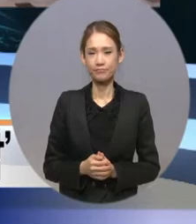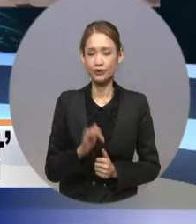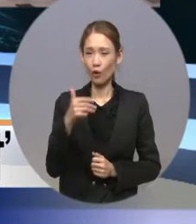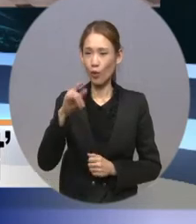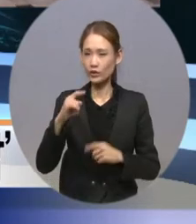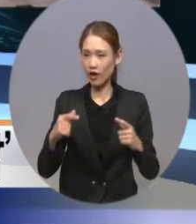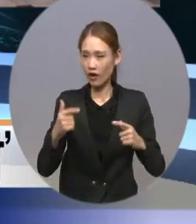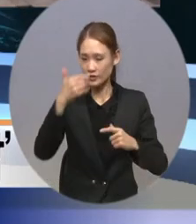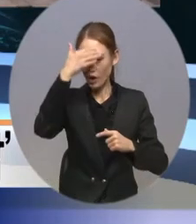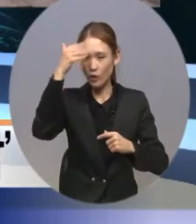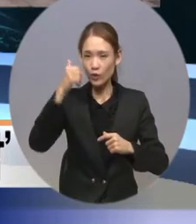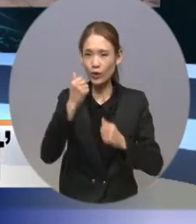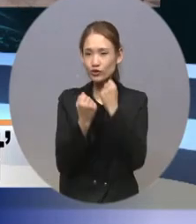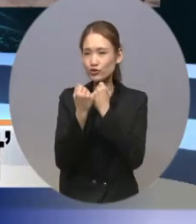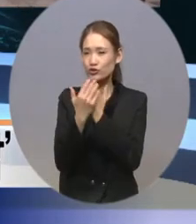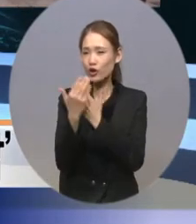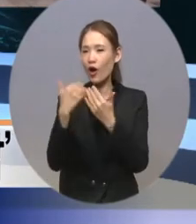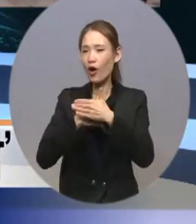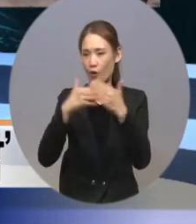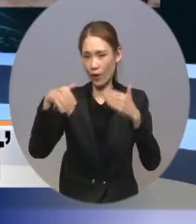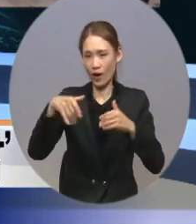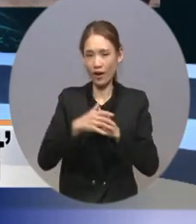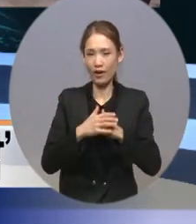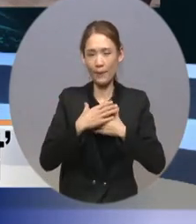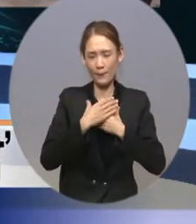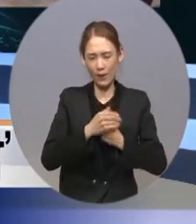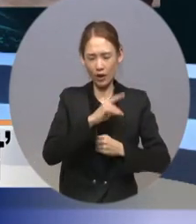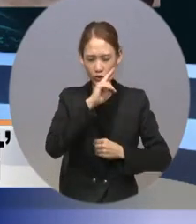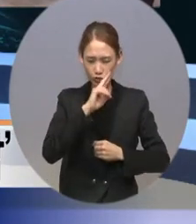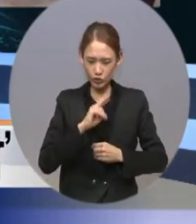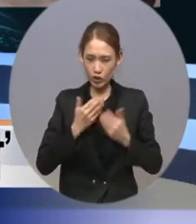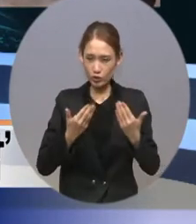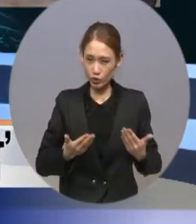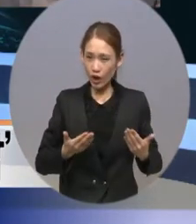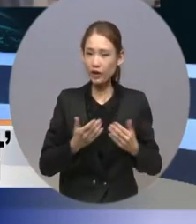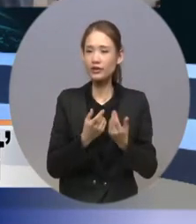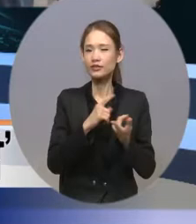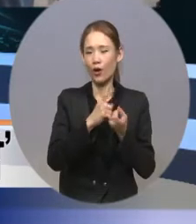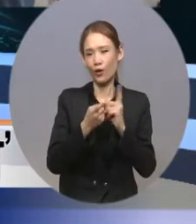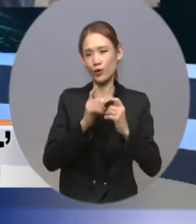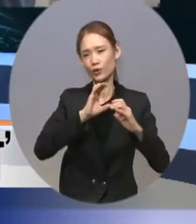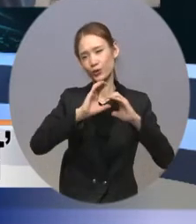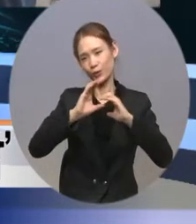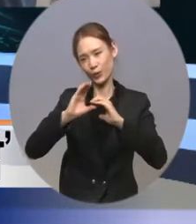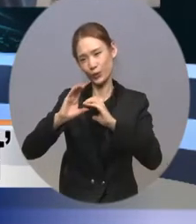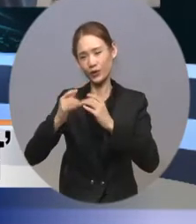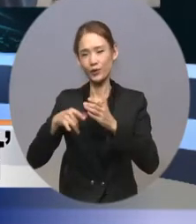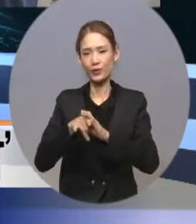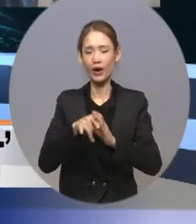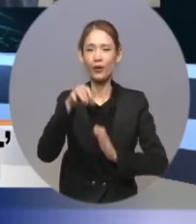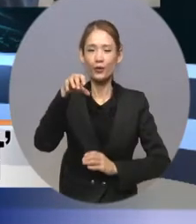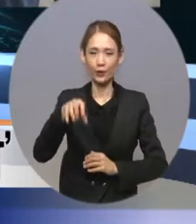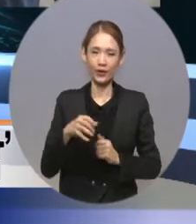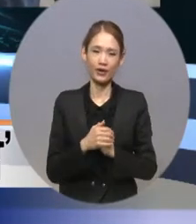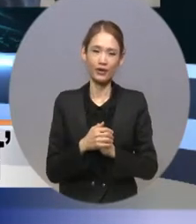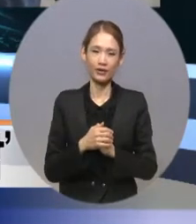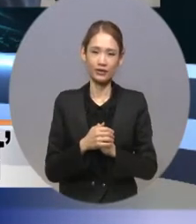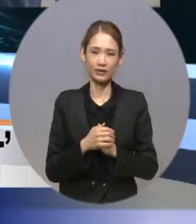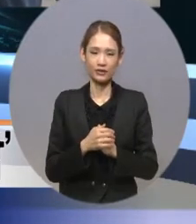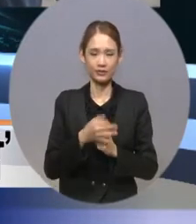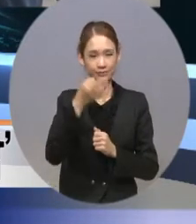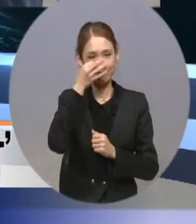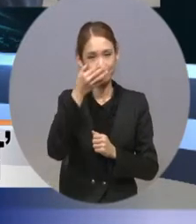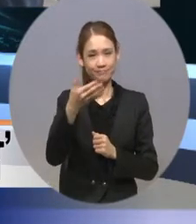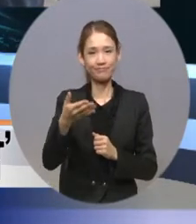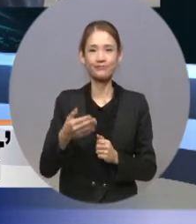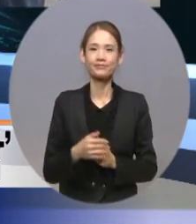홍성 청소년 수련관에 청소년들이 편히 휴식하고 서로 소통할 수 있는 공간이 마련됐습니다. 김민규 기자가